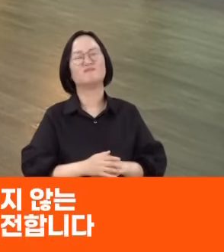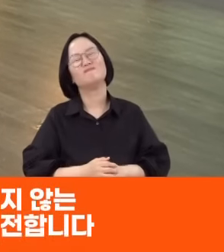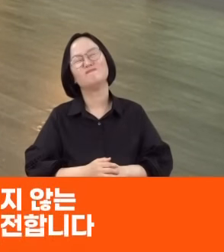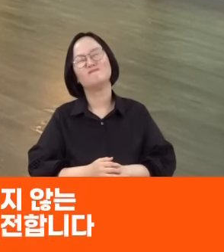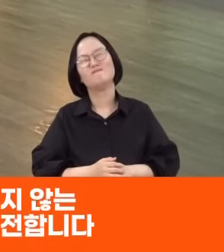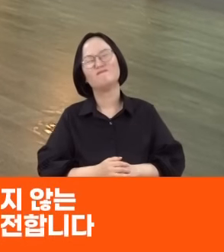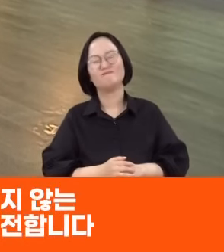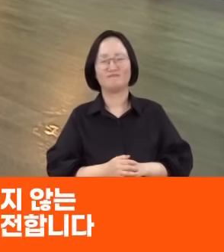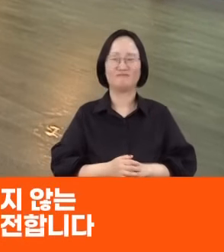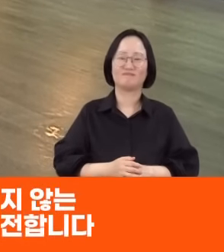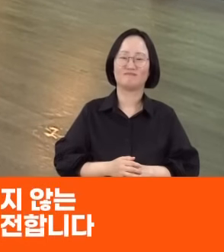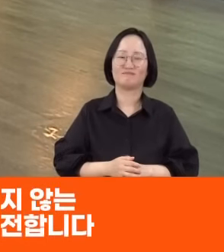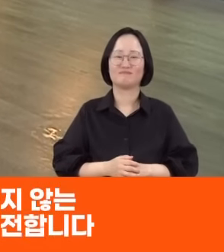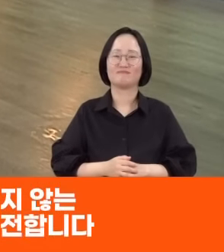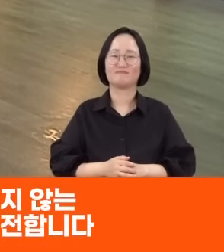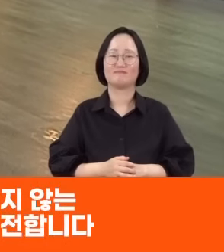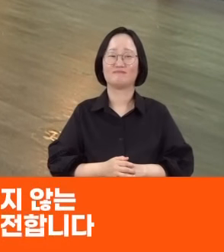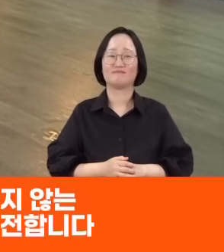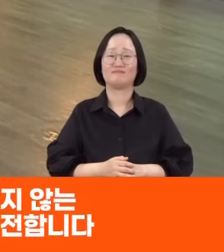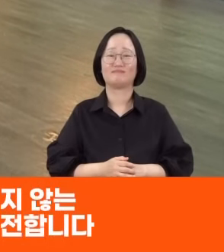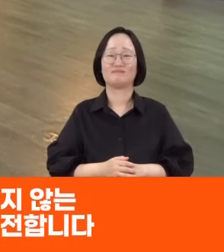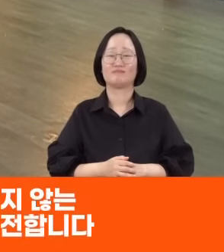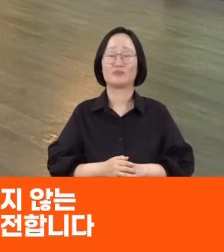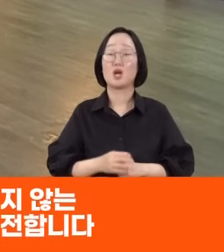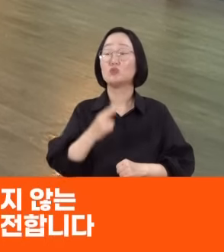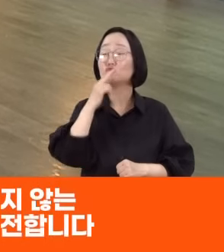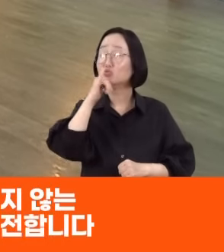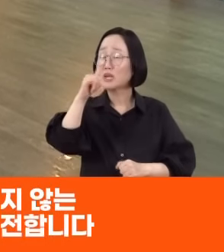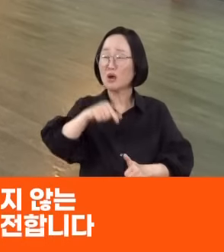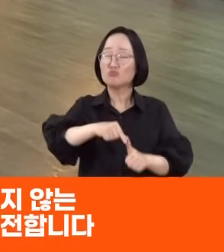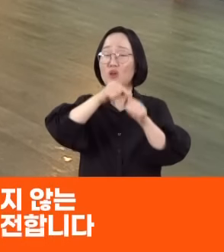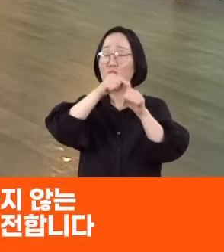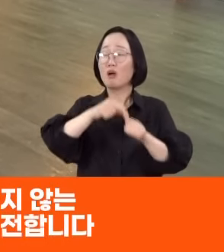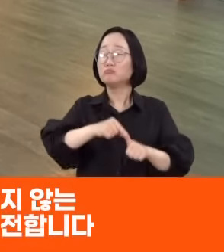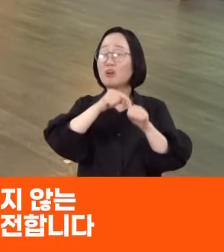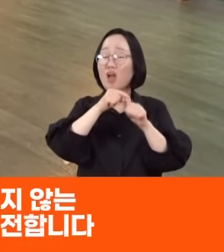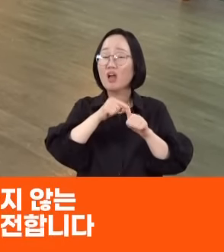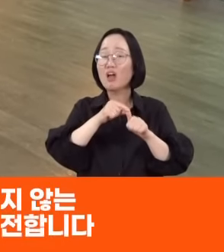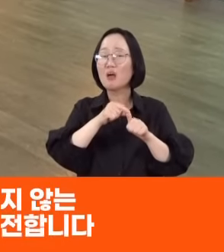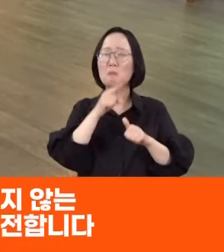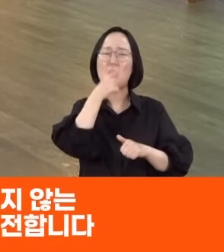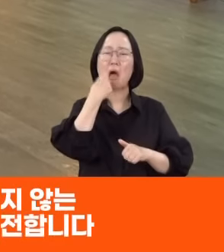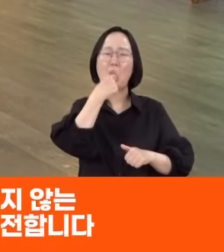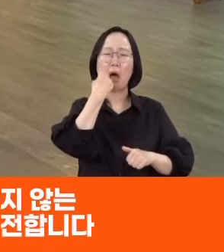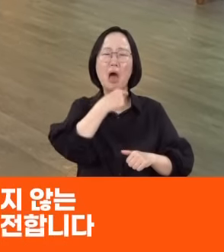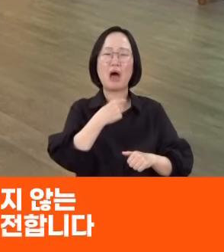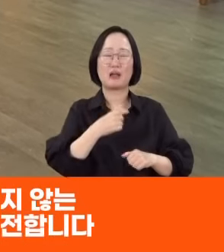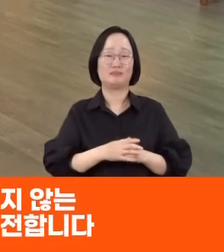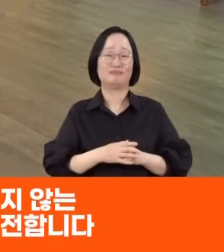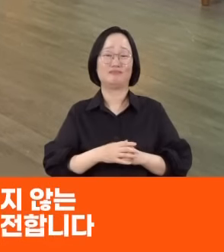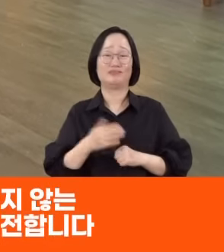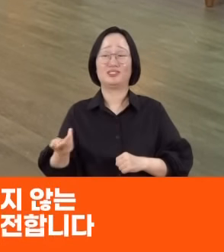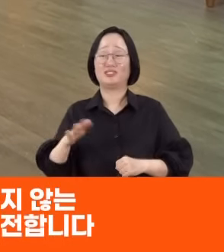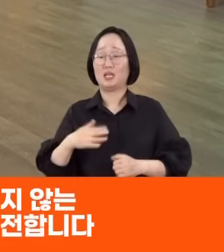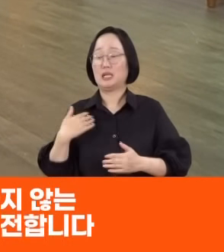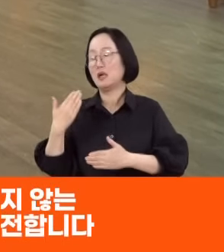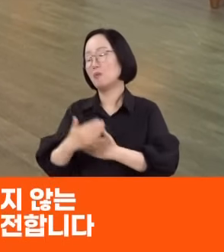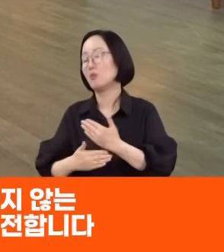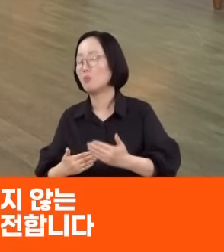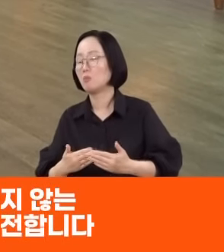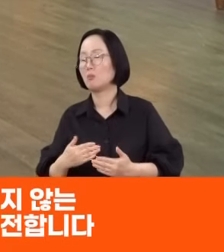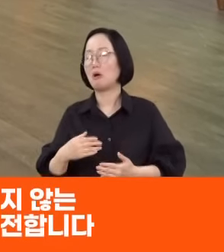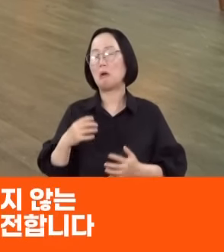한 얘기지만 말로는 중생제도 하지만 조금만 내 몸과 마음이 괴로우면 아우